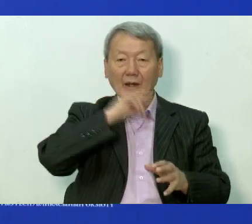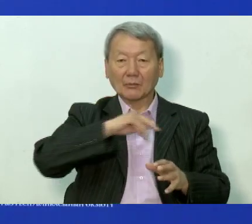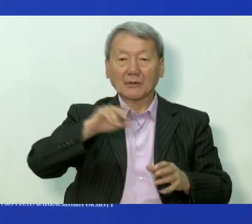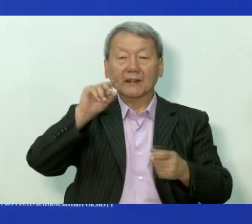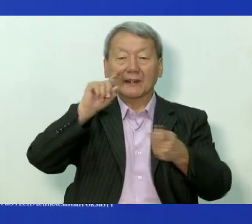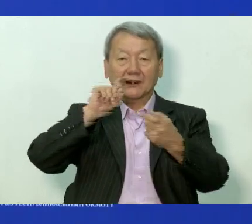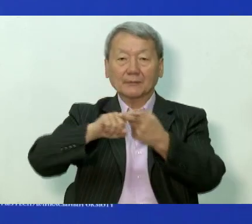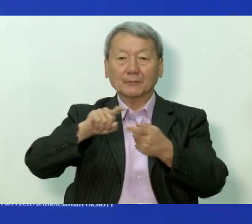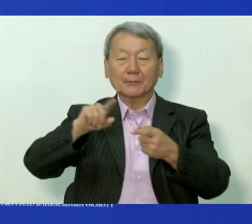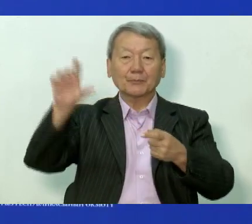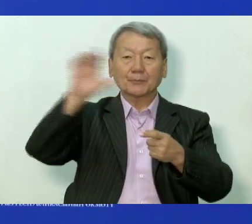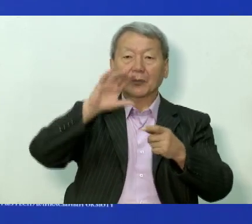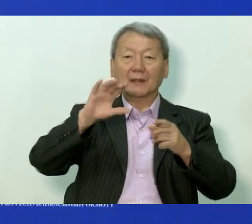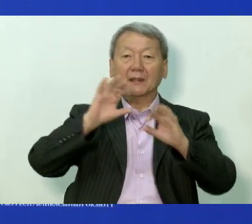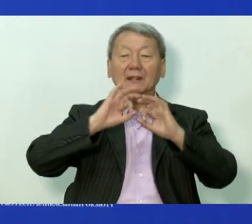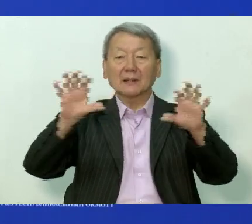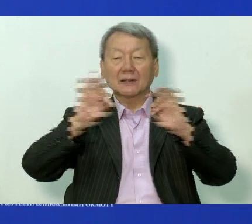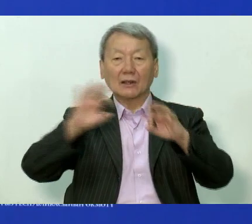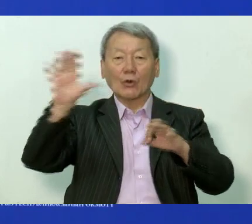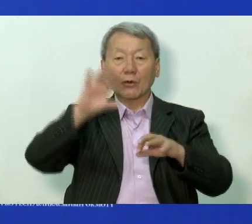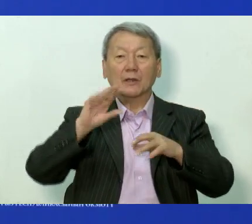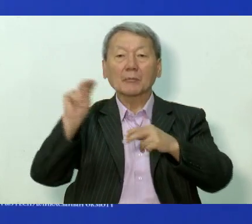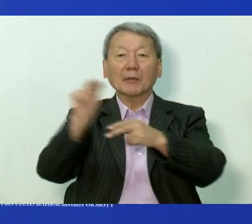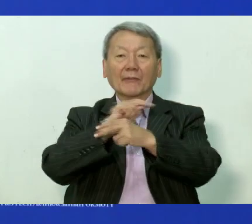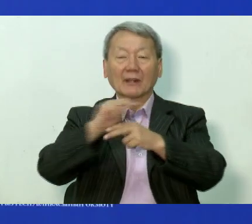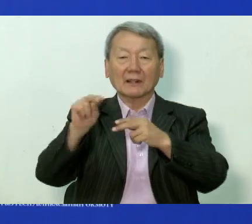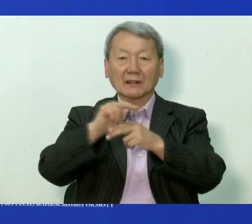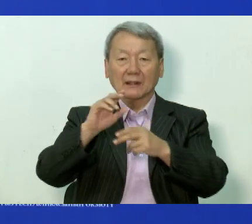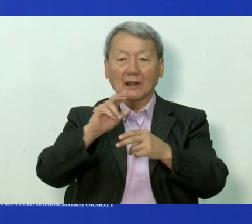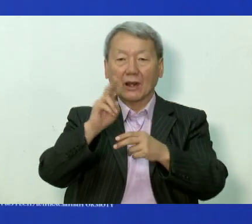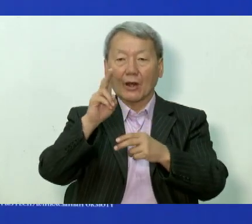Корректор А.Кулакова